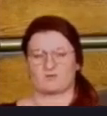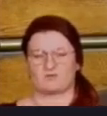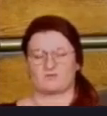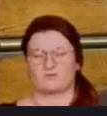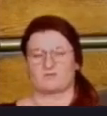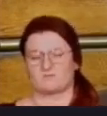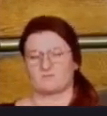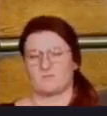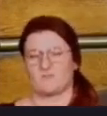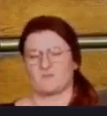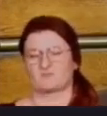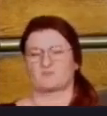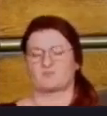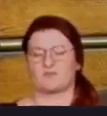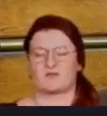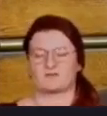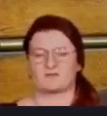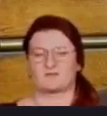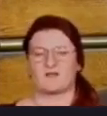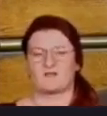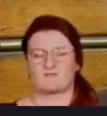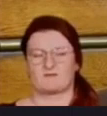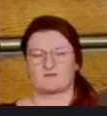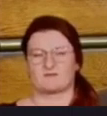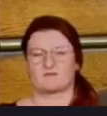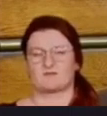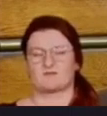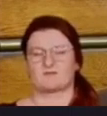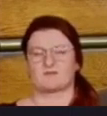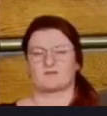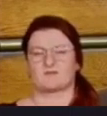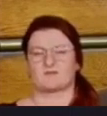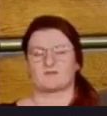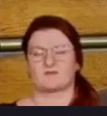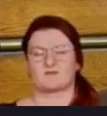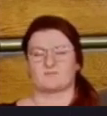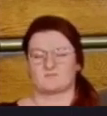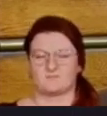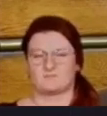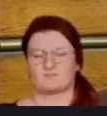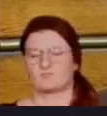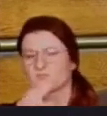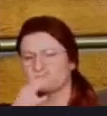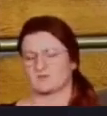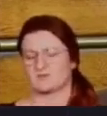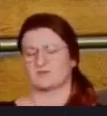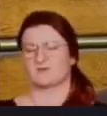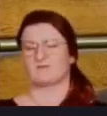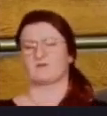Czyli lokalizację inwestycji zdywersyfikowanych, ja pytałem o to pana